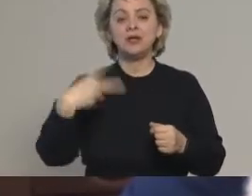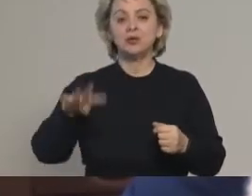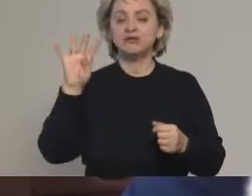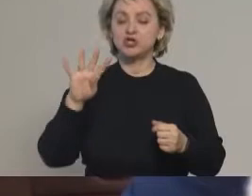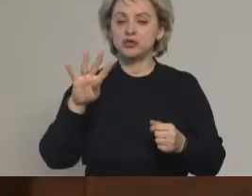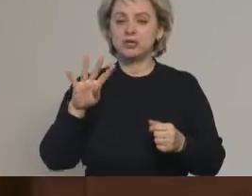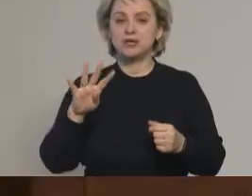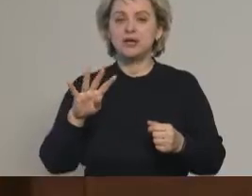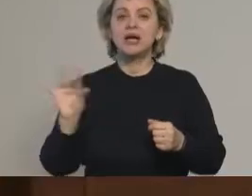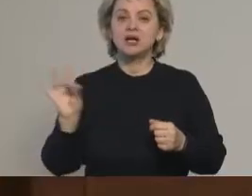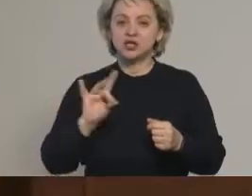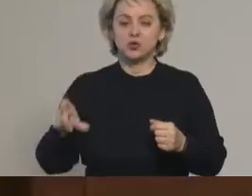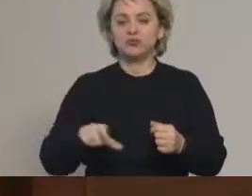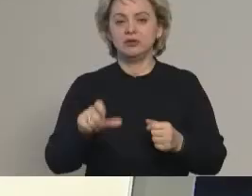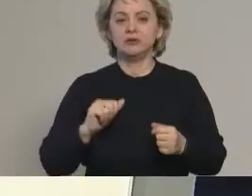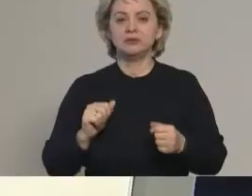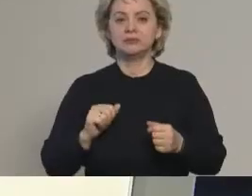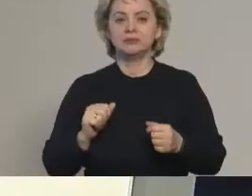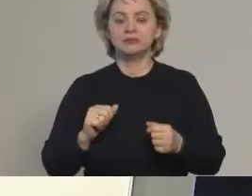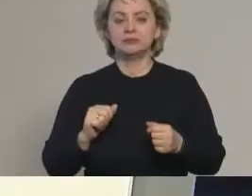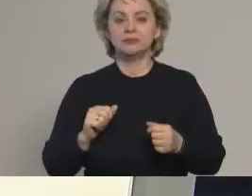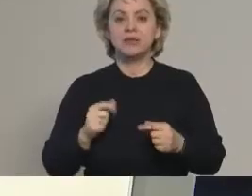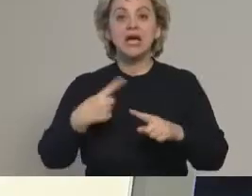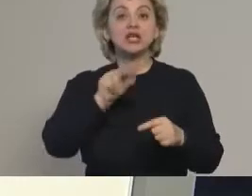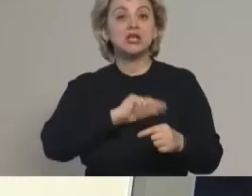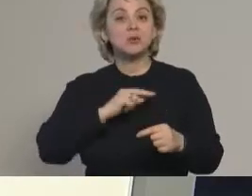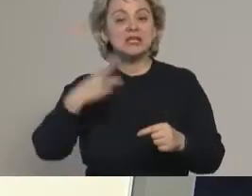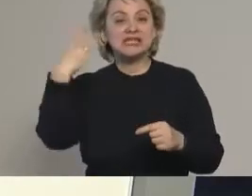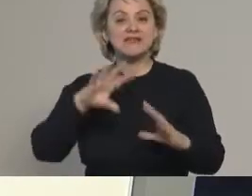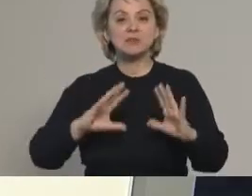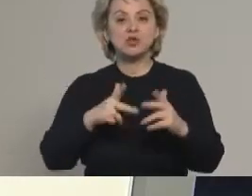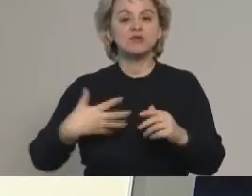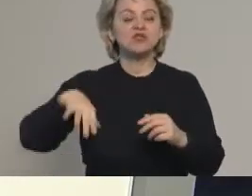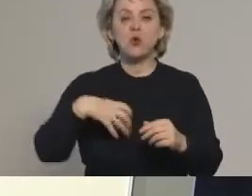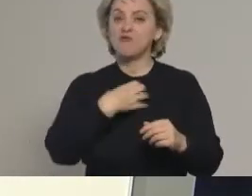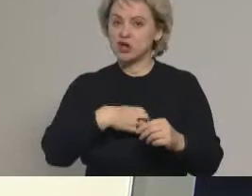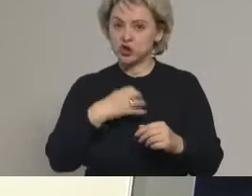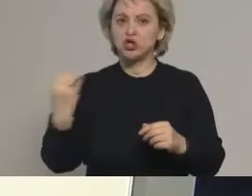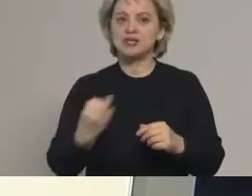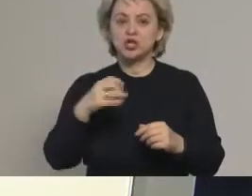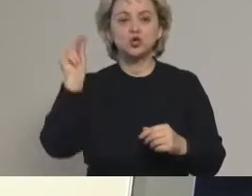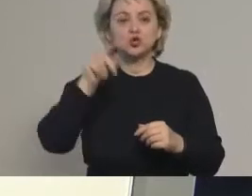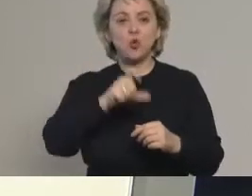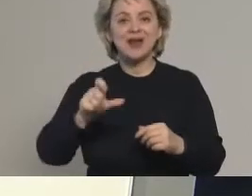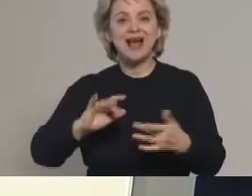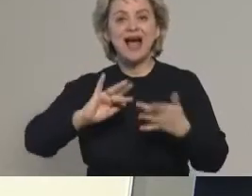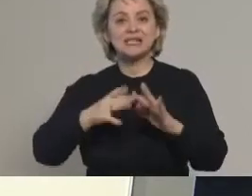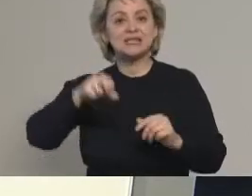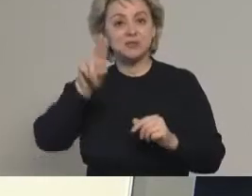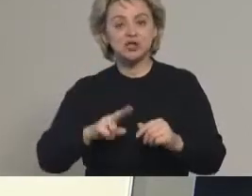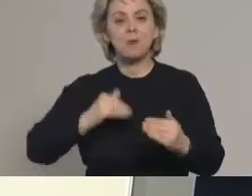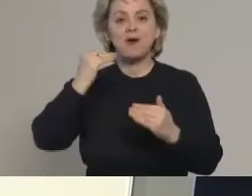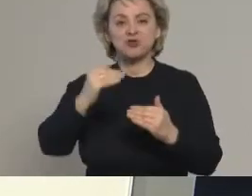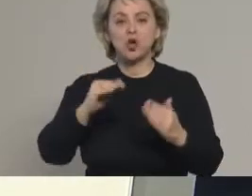Токарев, Дон-24, Ростов-на-Дону. Эта работа в современном мире все важнее. Интерес школьников к